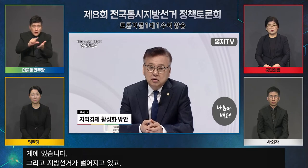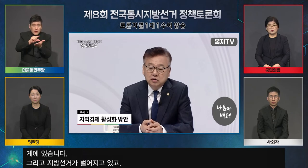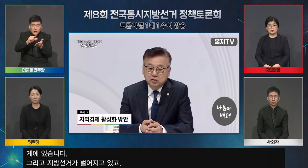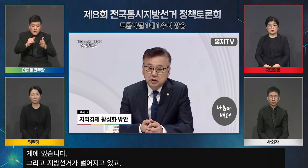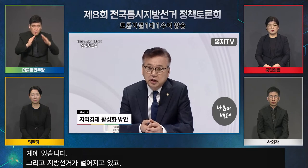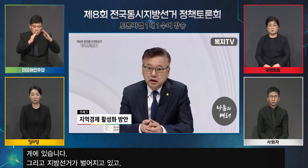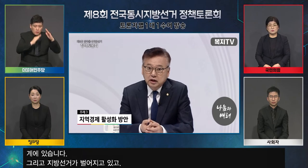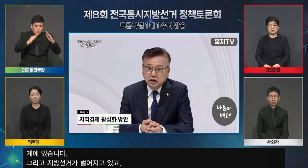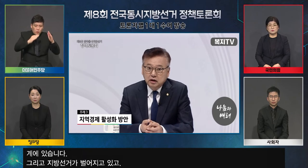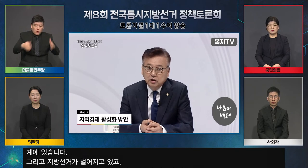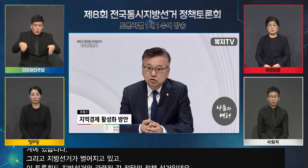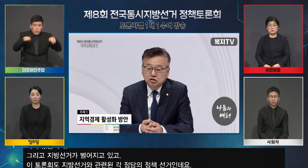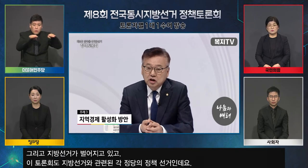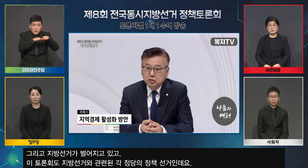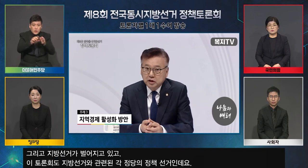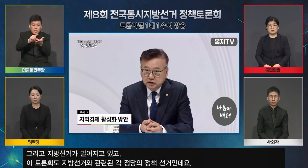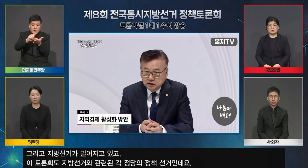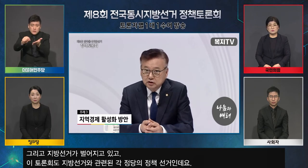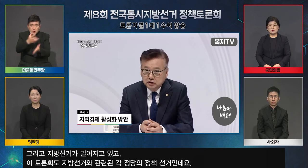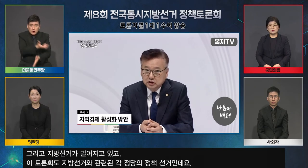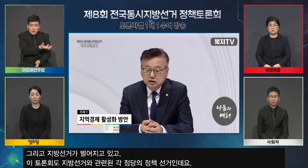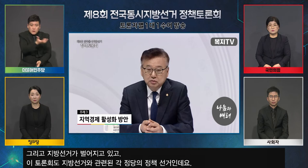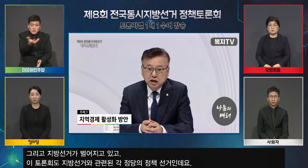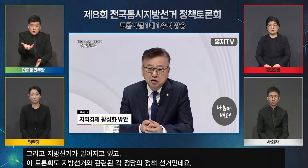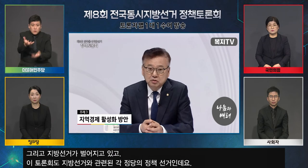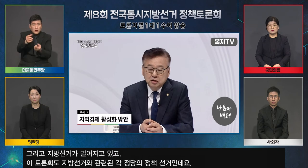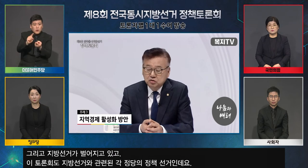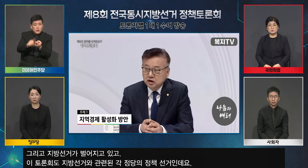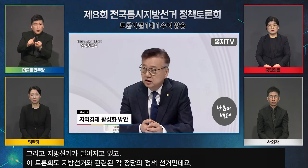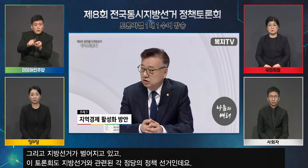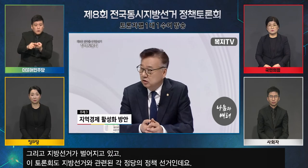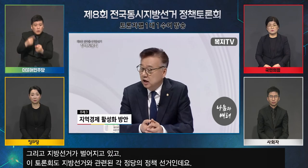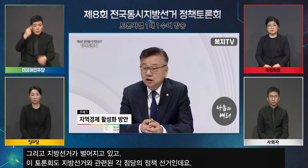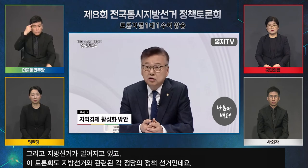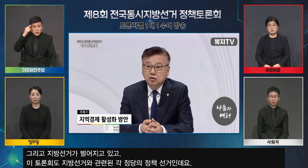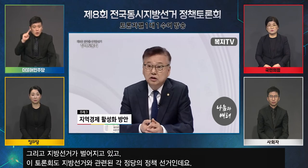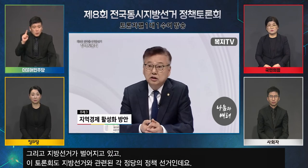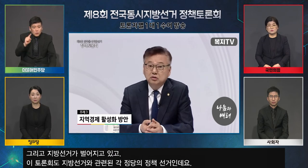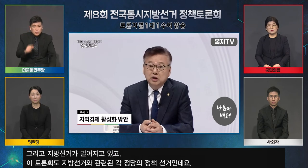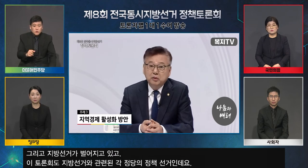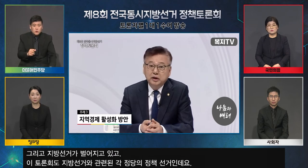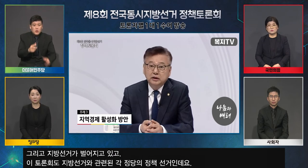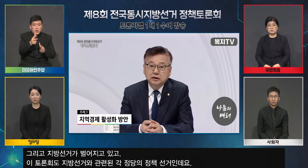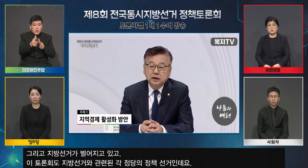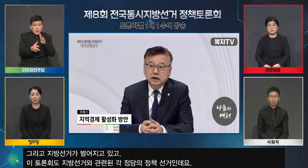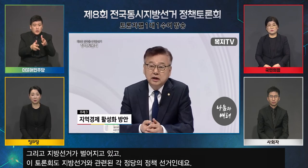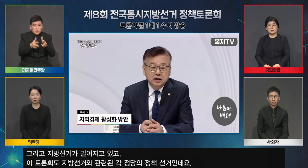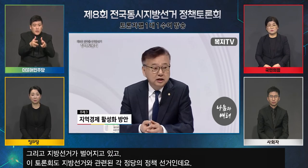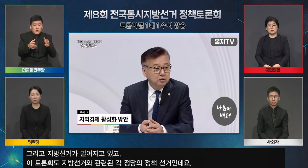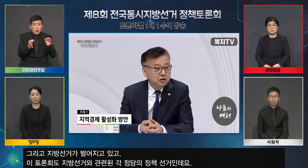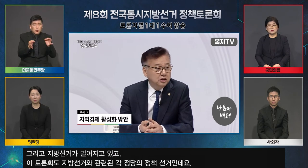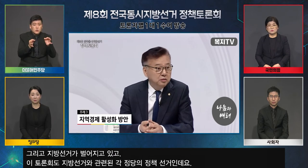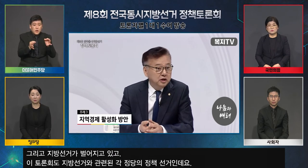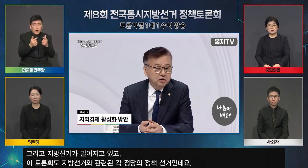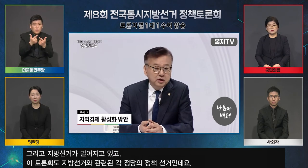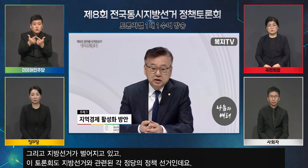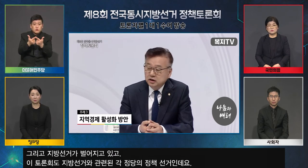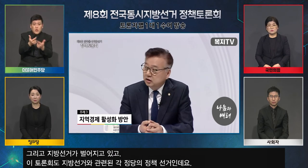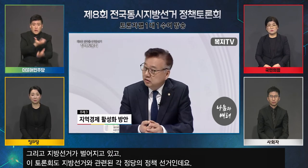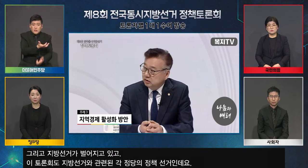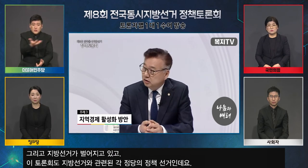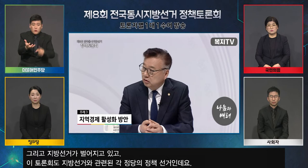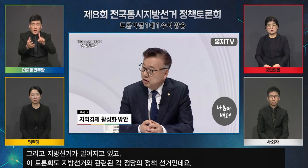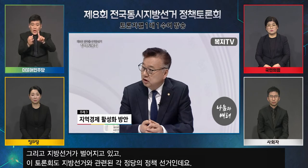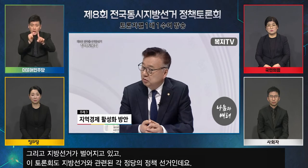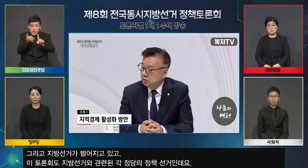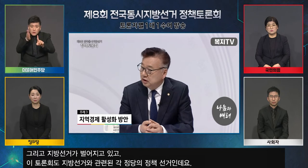어떻게 추진하고 계시는지 지금 산업은행 부산 이전 한 건이 지금 나와 있는데 나머지 200여